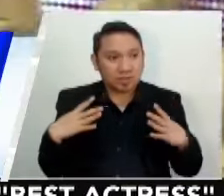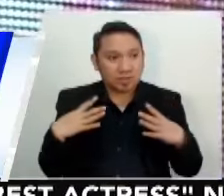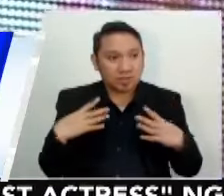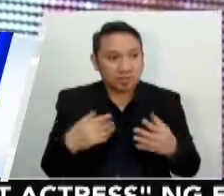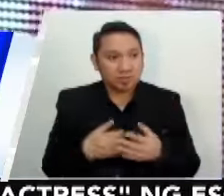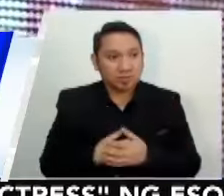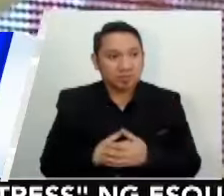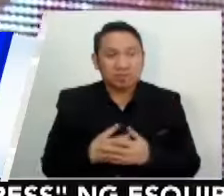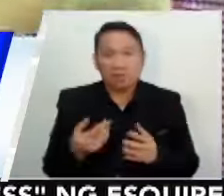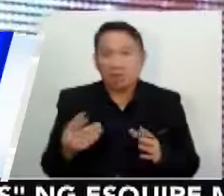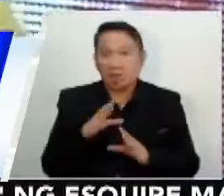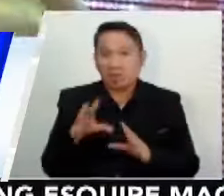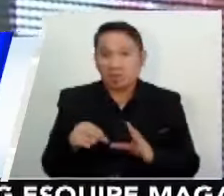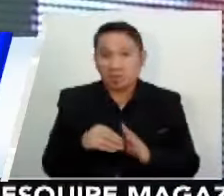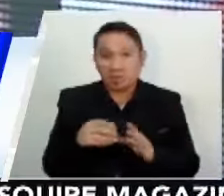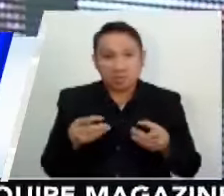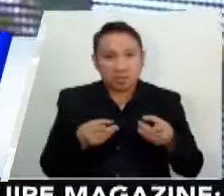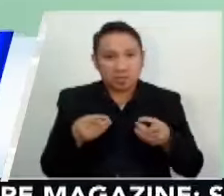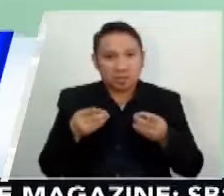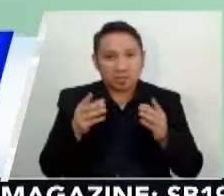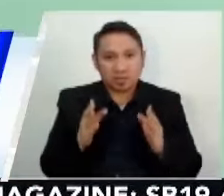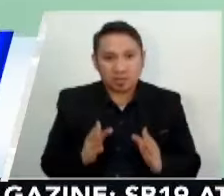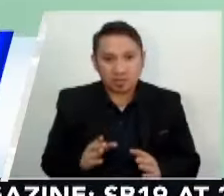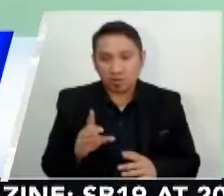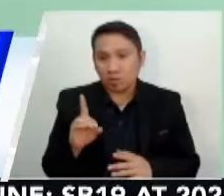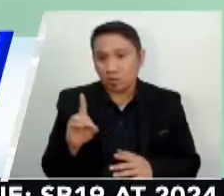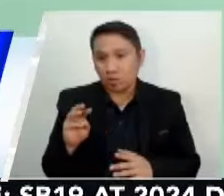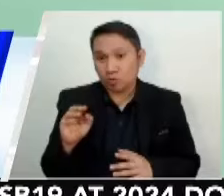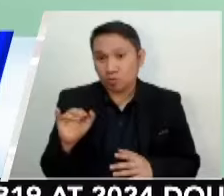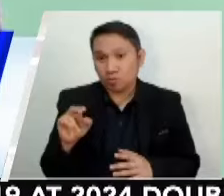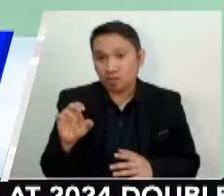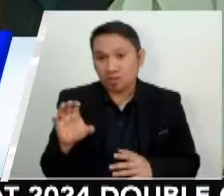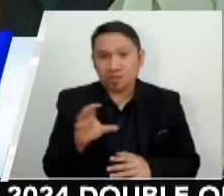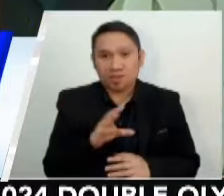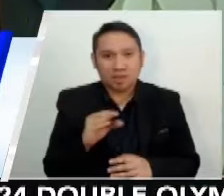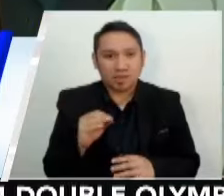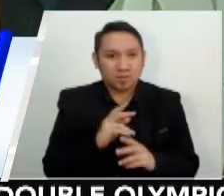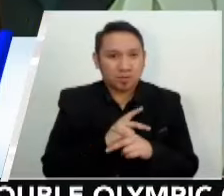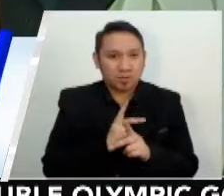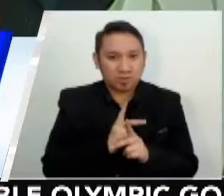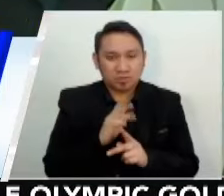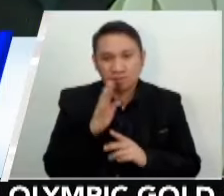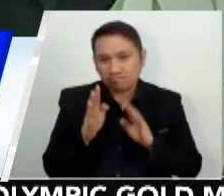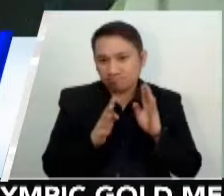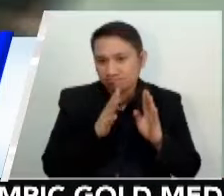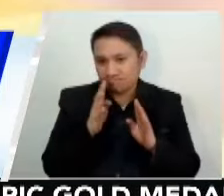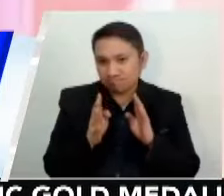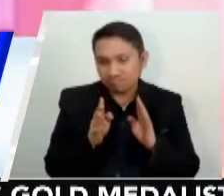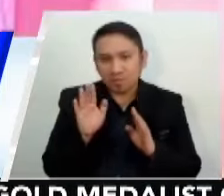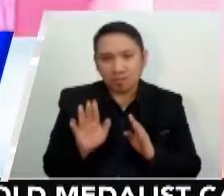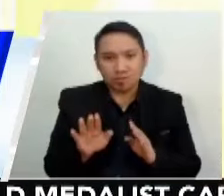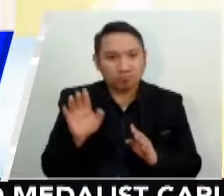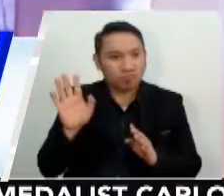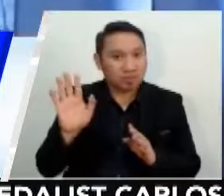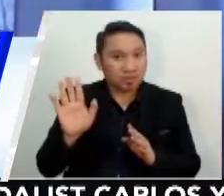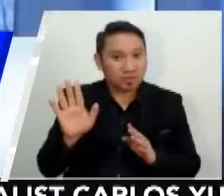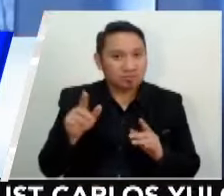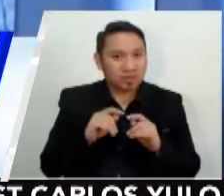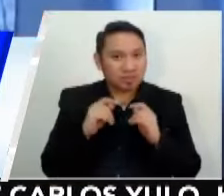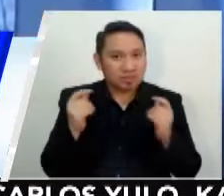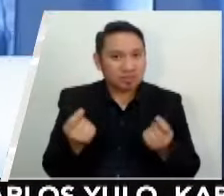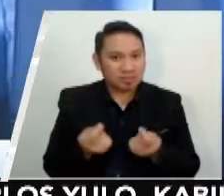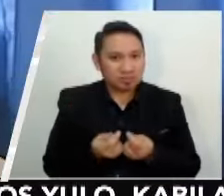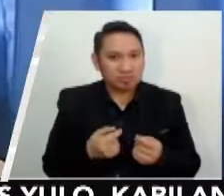kanilang direktor na si Dominic Zapata at production and creative team ng Pulang Araw. Very insightful